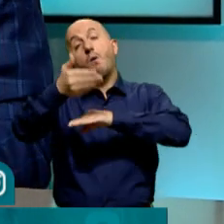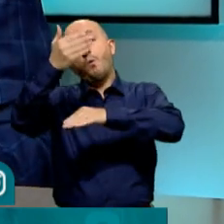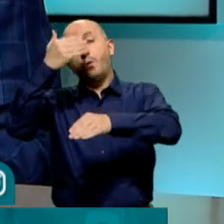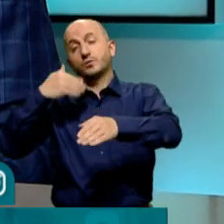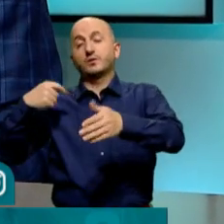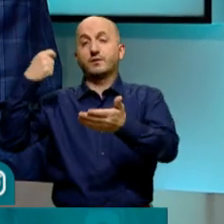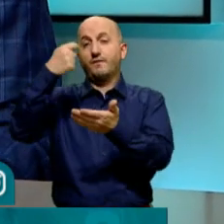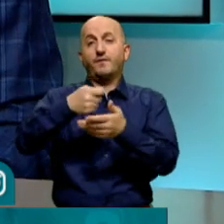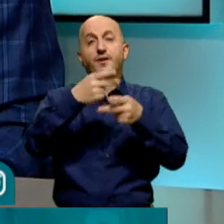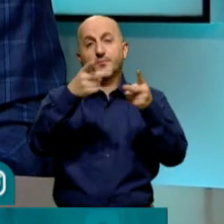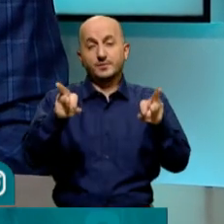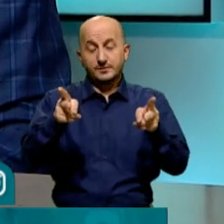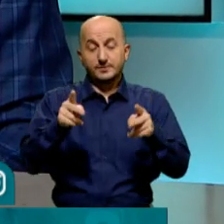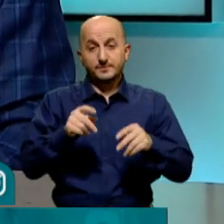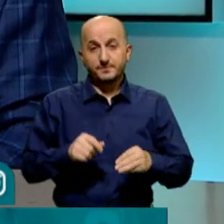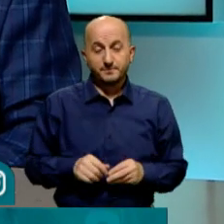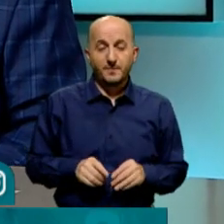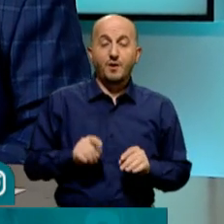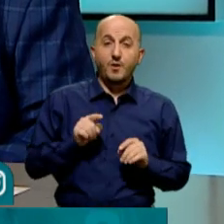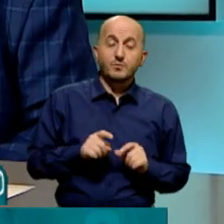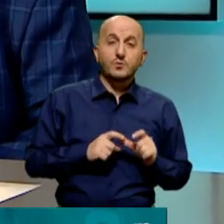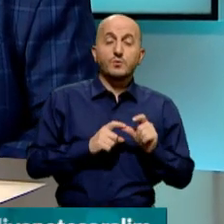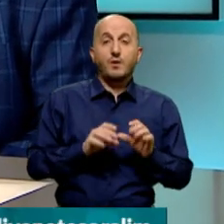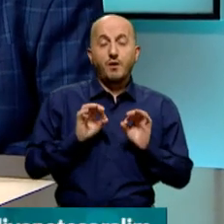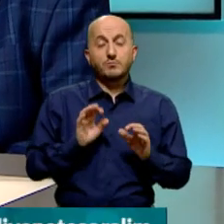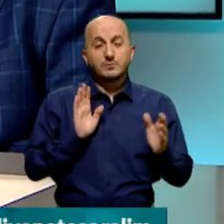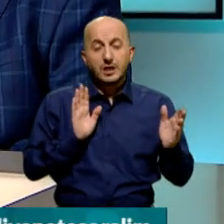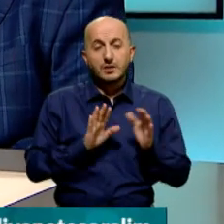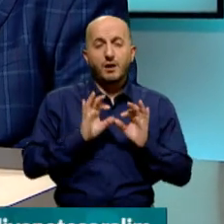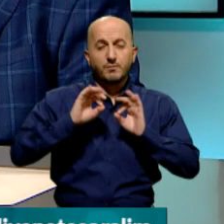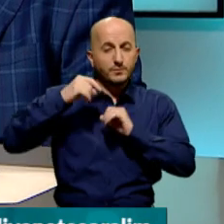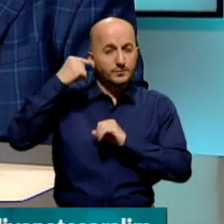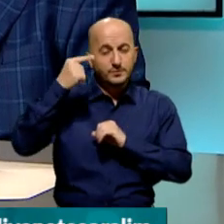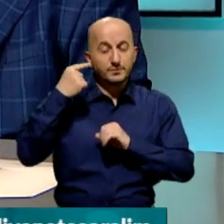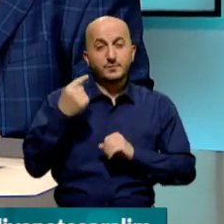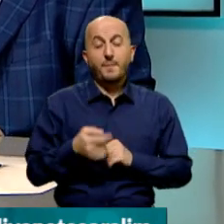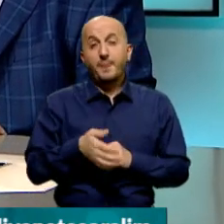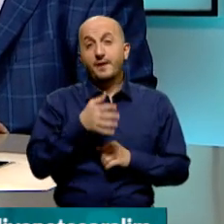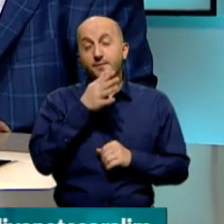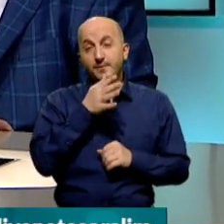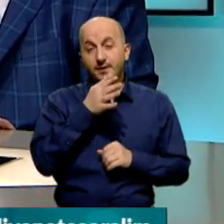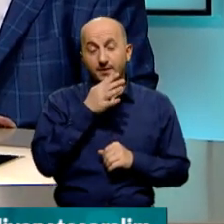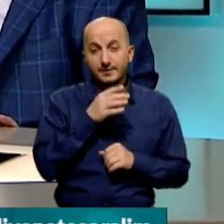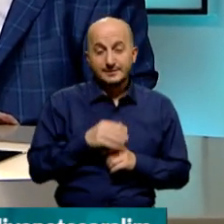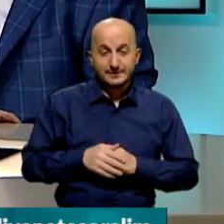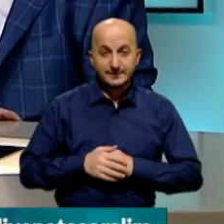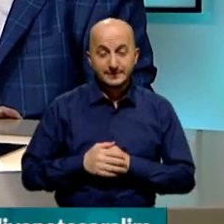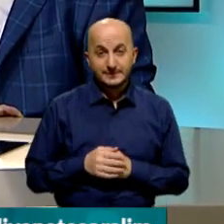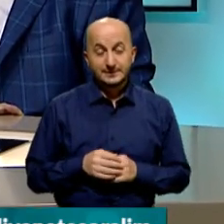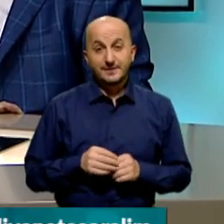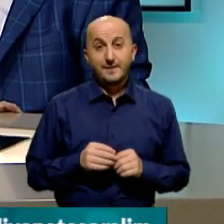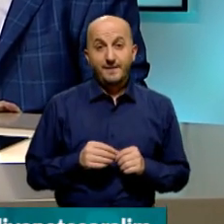verebilir. Eyvallah. Bu soruyla her karşılaştığımızda ben de şunu düşündüm hocam. Şimdi bilerek sorunun ilk evvelinde söylemedim bunu